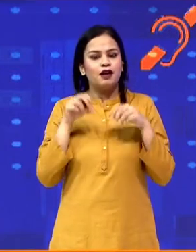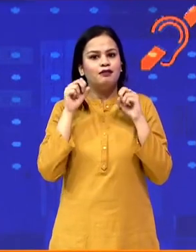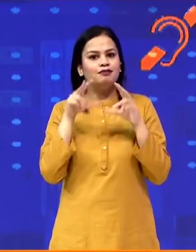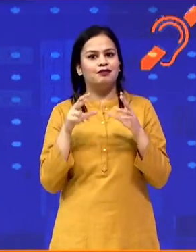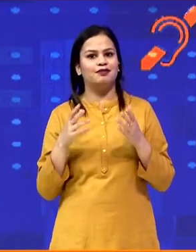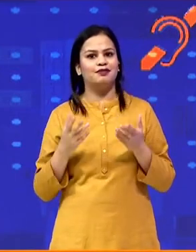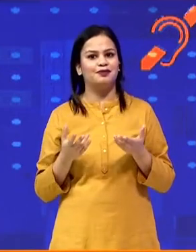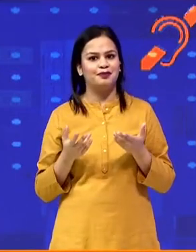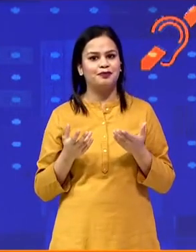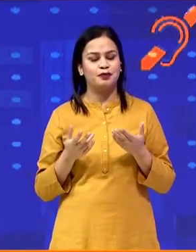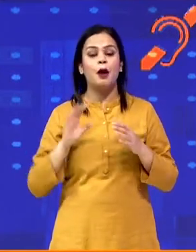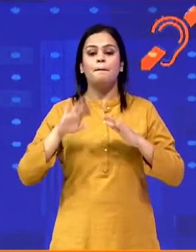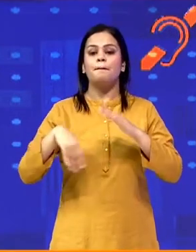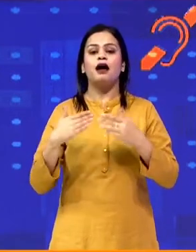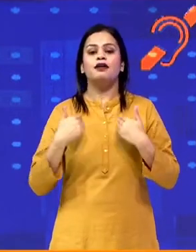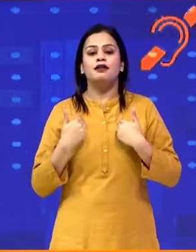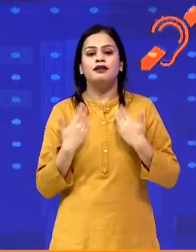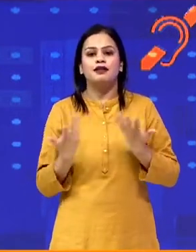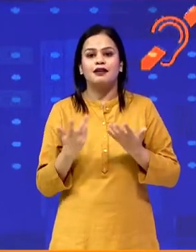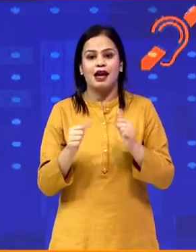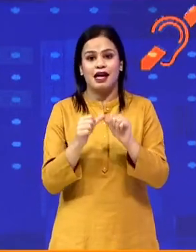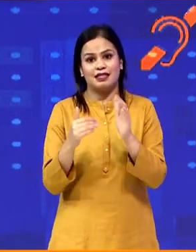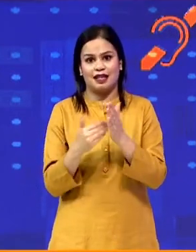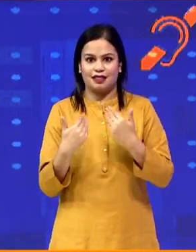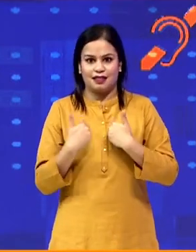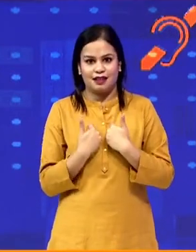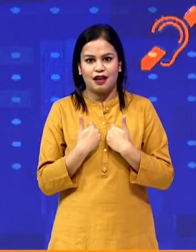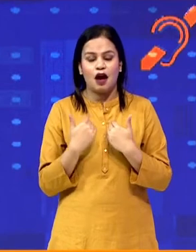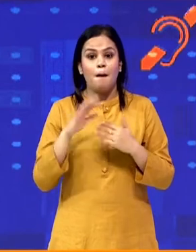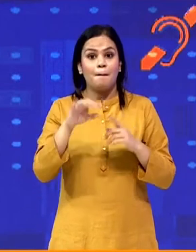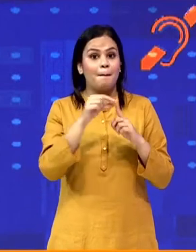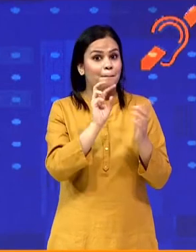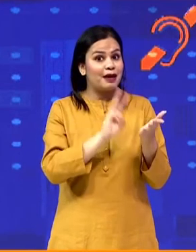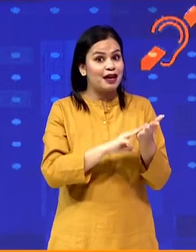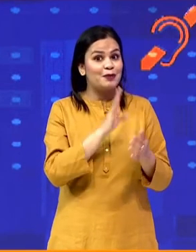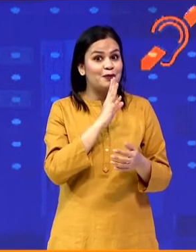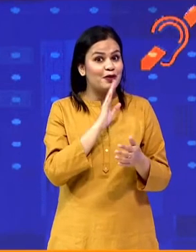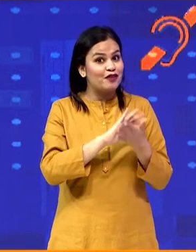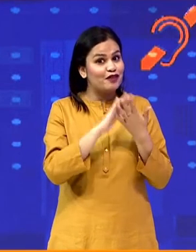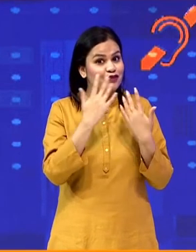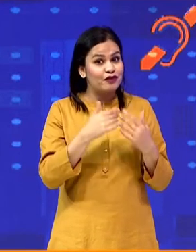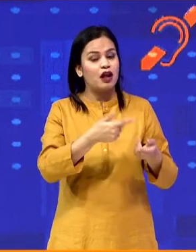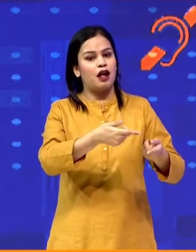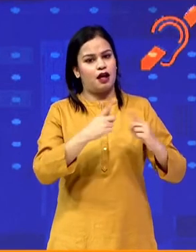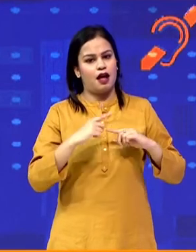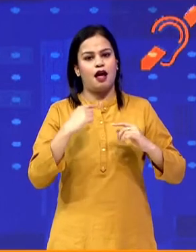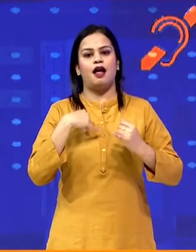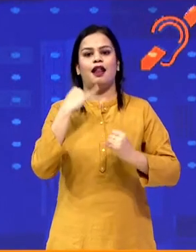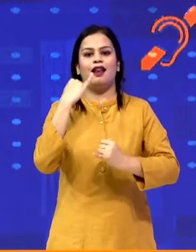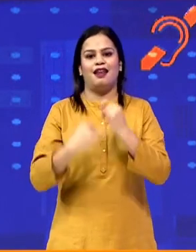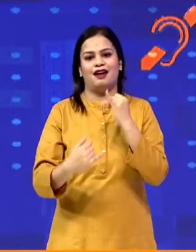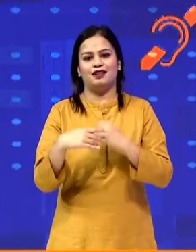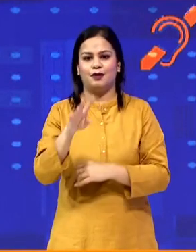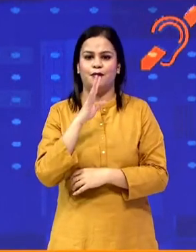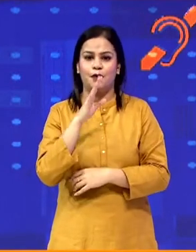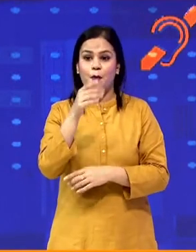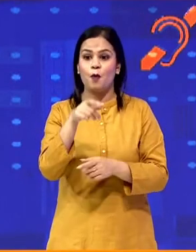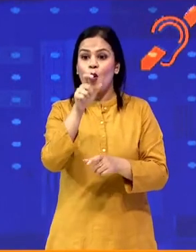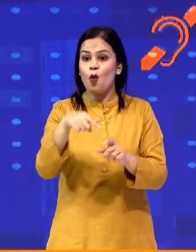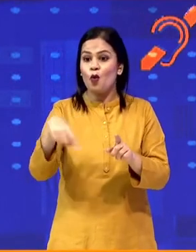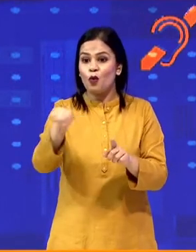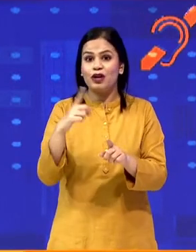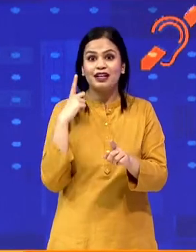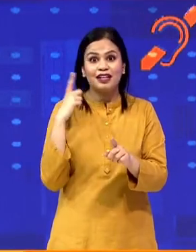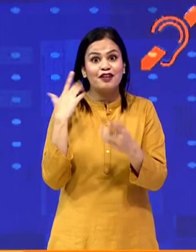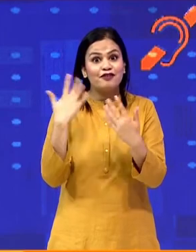और फिर मैंने प्राइम मिनिस्टर के बाद मैं बोला मैं सबसे लास्ट में बोला जब बहुत सभी लीडर बोले